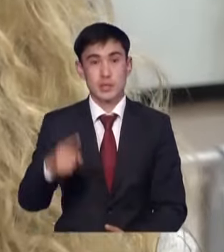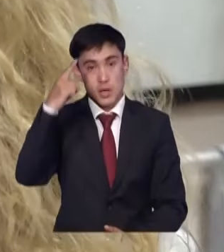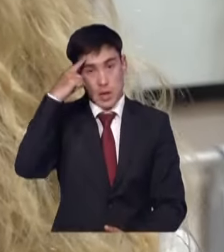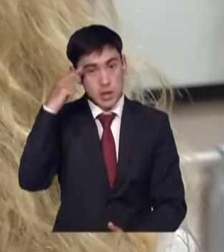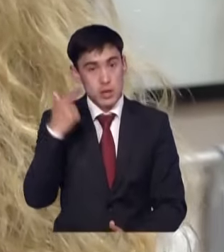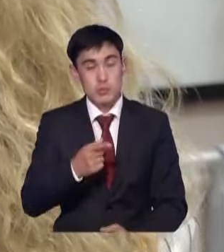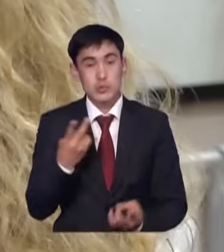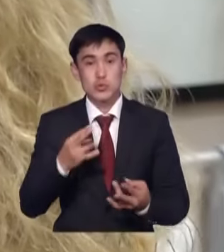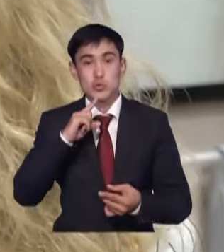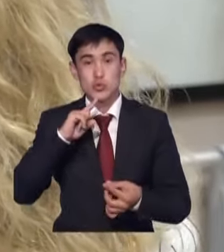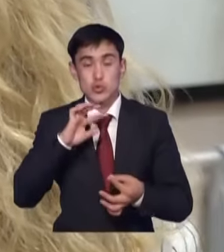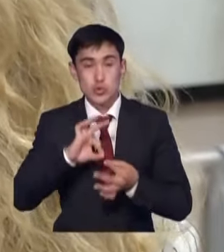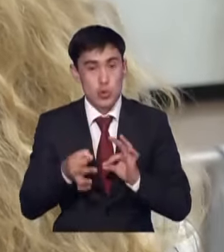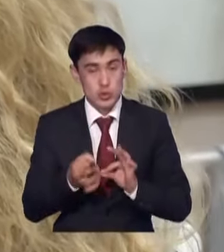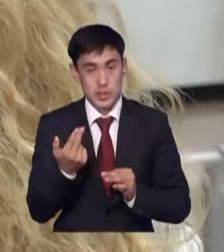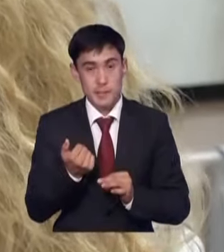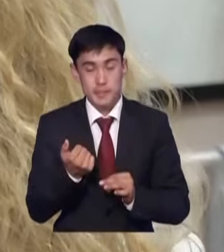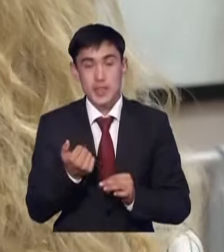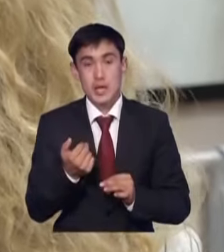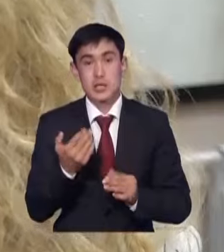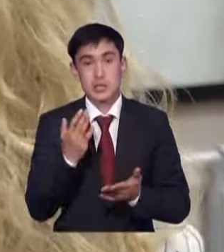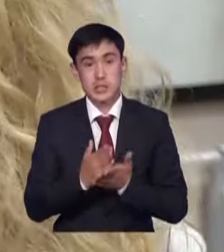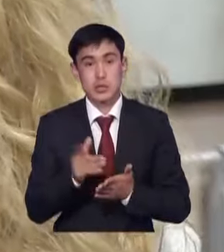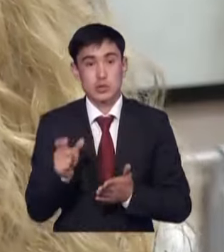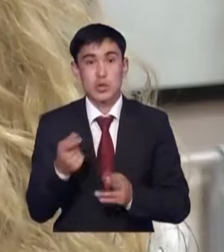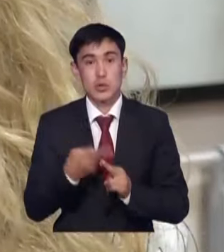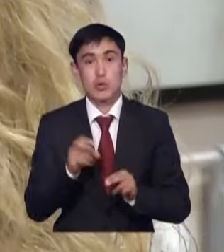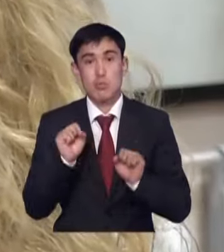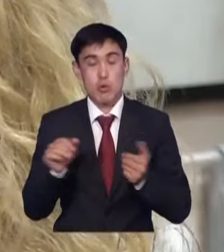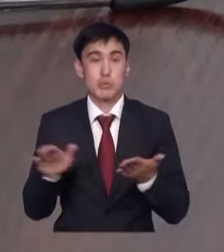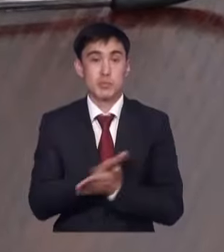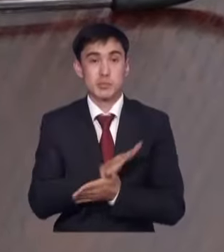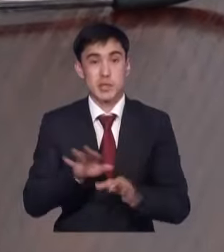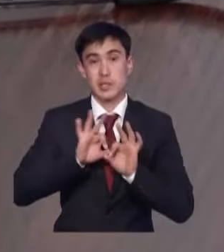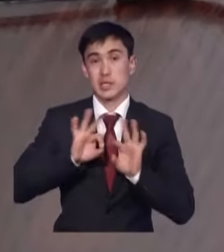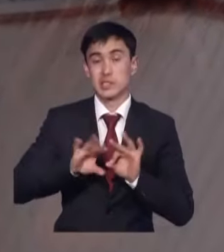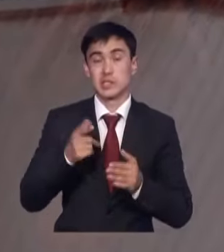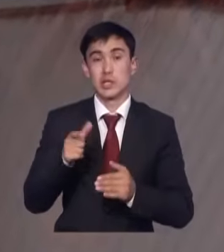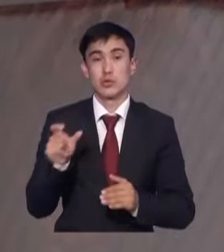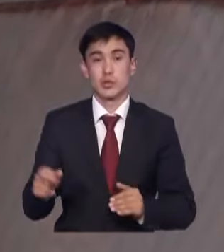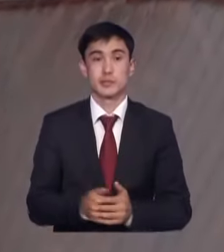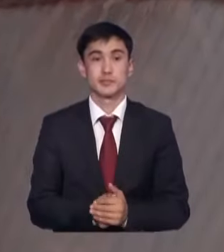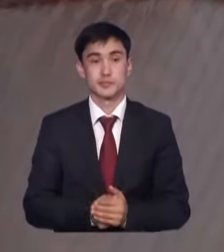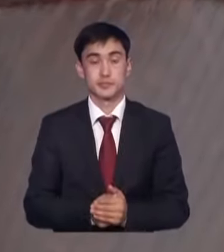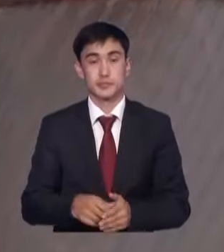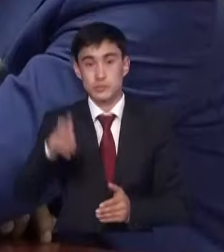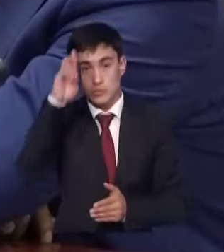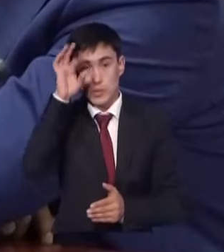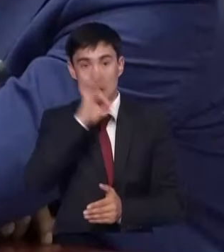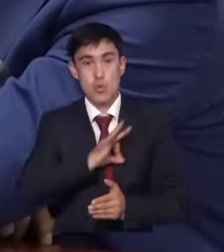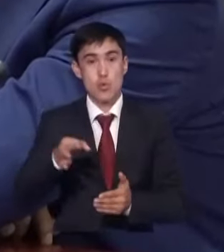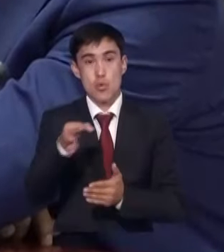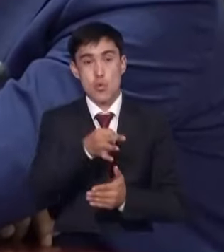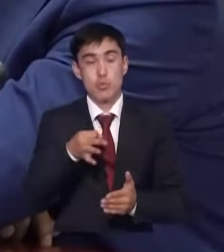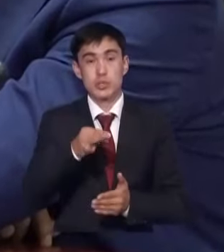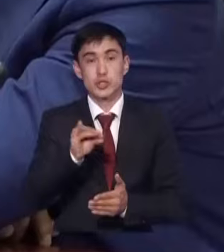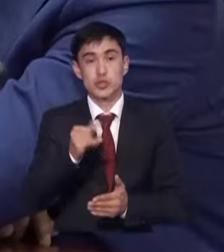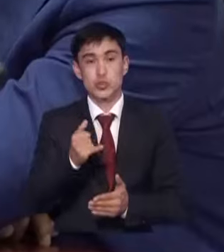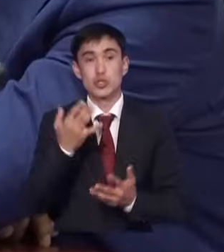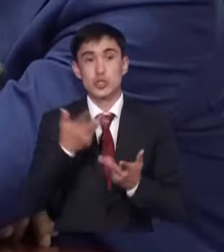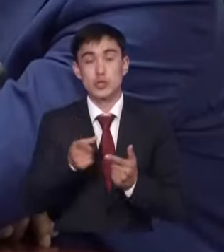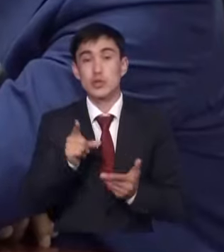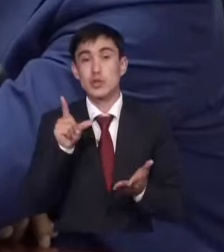просто сложно. И классно, когда есть люди, которые могут это бесплатно доносить до людей. Представитель департамента госдоходов по области ЖТСУ считает,